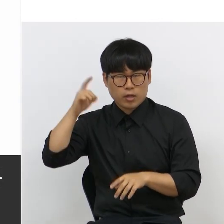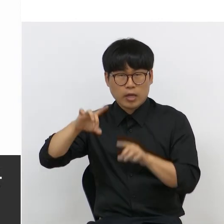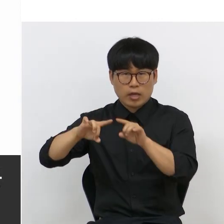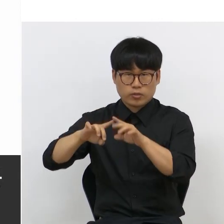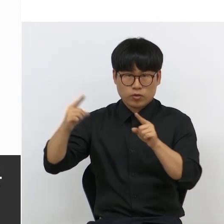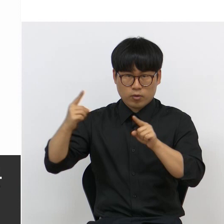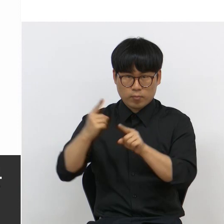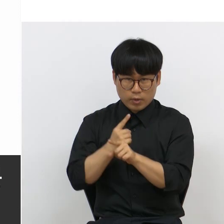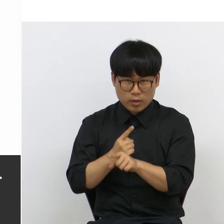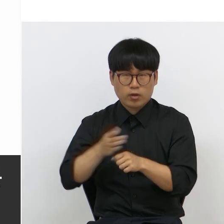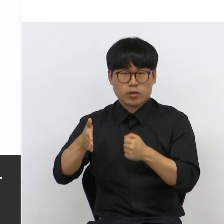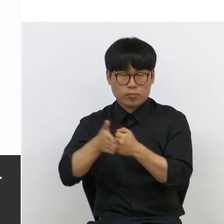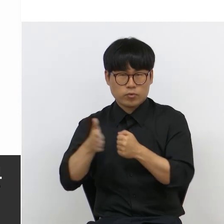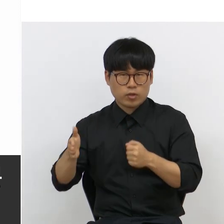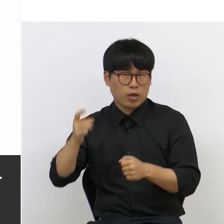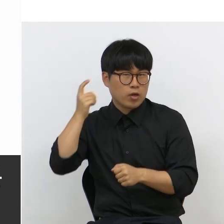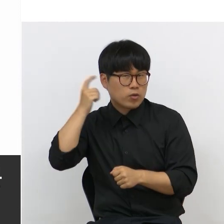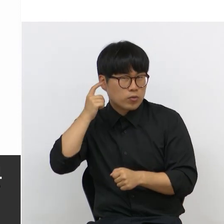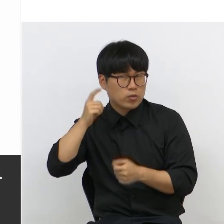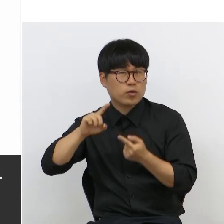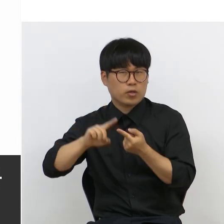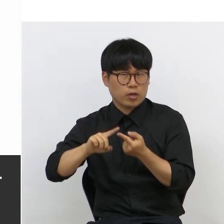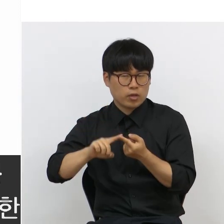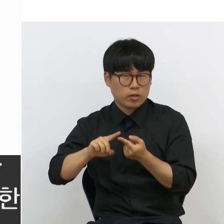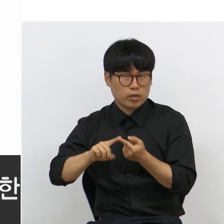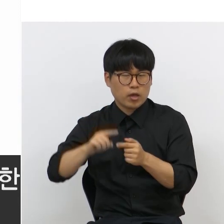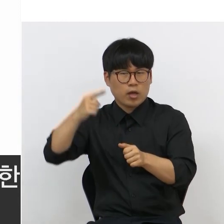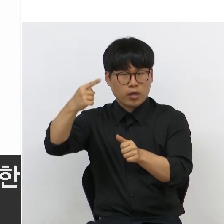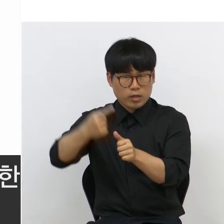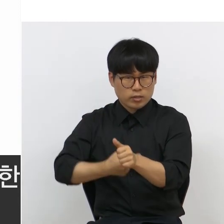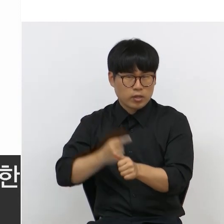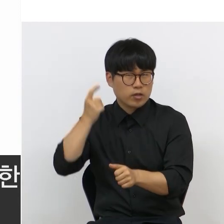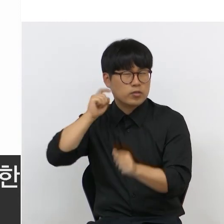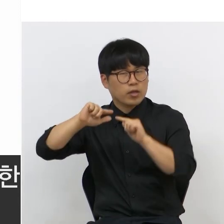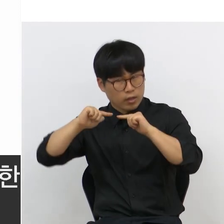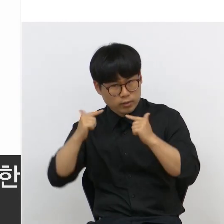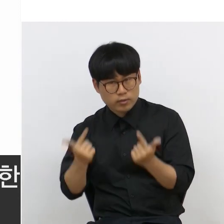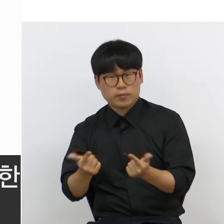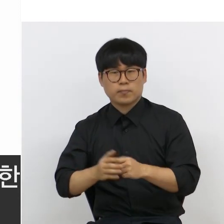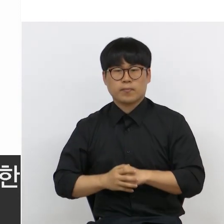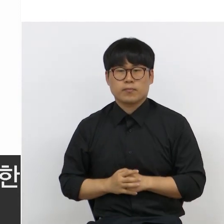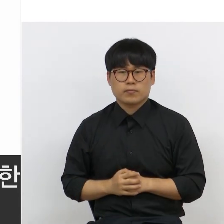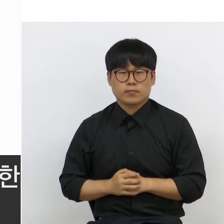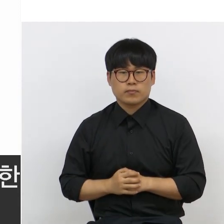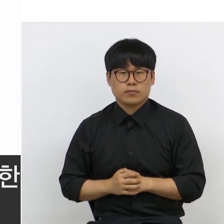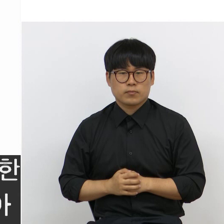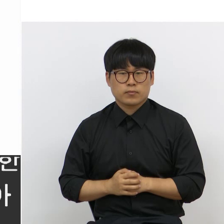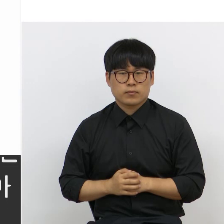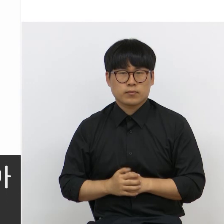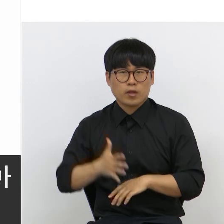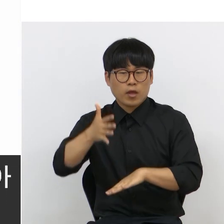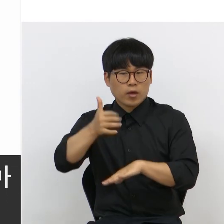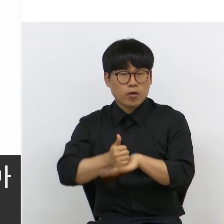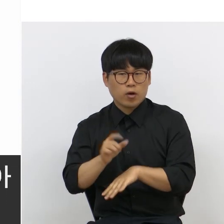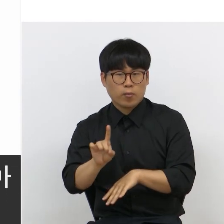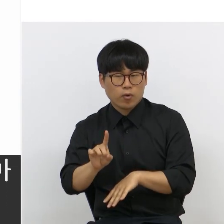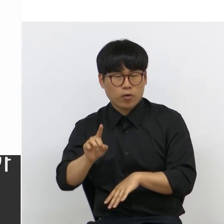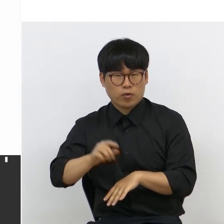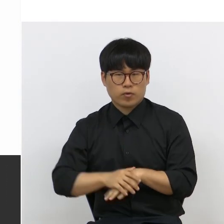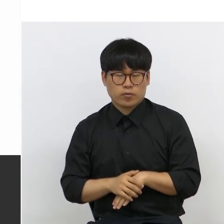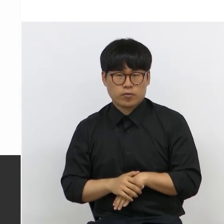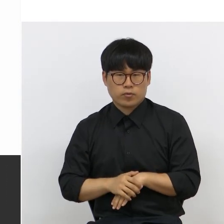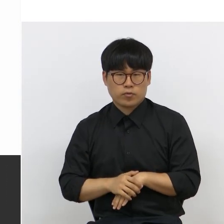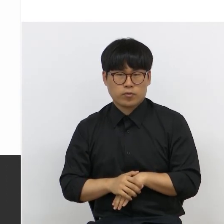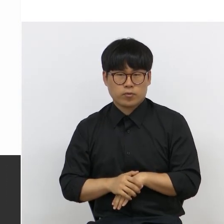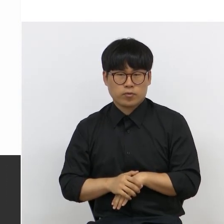주는 한계 때문에 소리를 듣는 것이 자연스럽게 듣는 소리는 아니다. 그럼 거기 결과에는 어떤 영향을